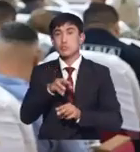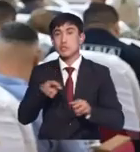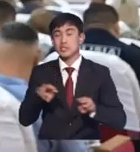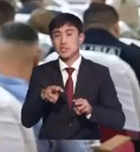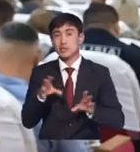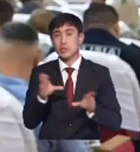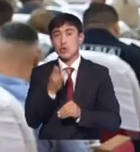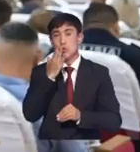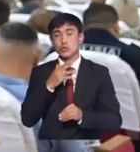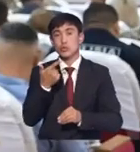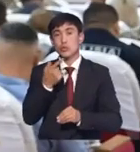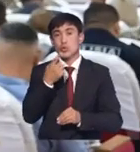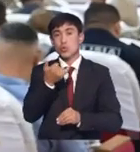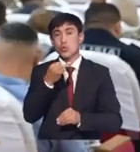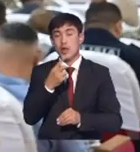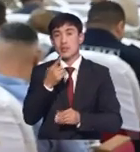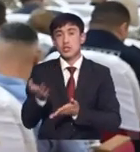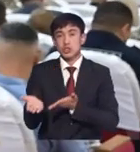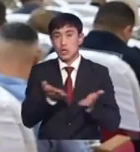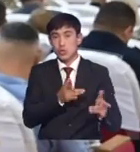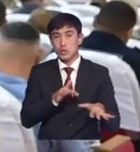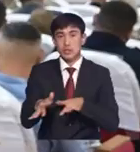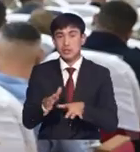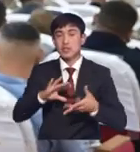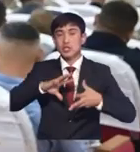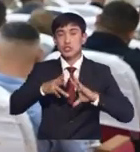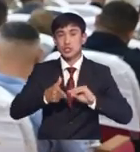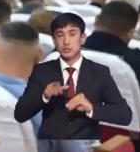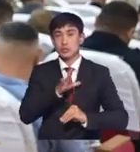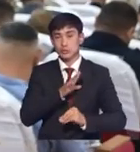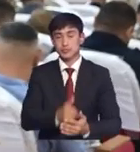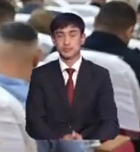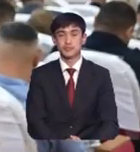министрлігімен ұлттық ұлан қатарына шақыру науқандарының нәтижесі қорытындыланды.